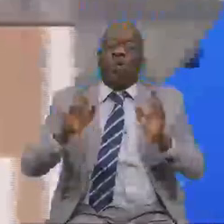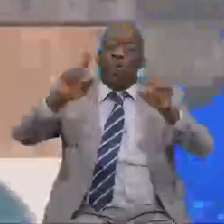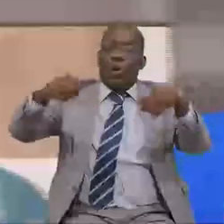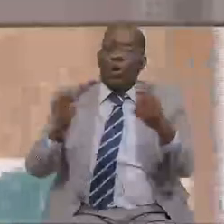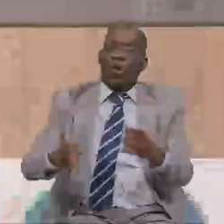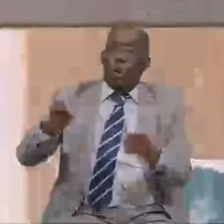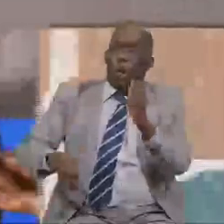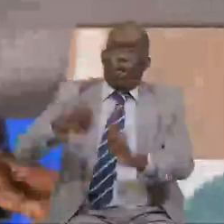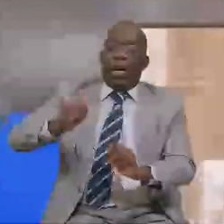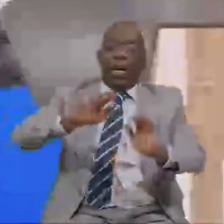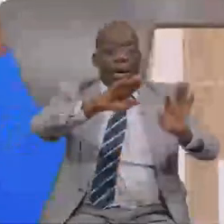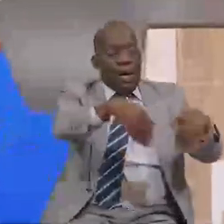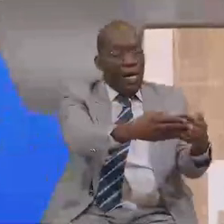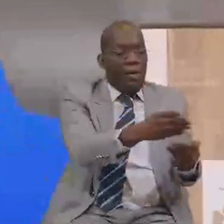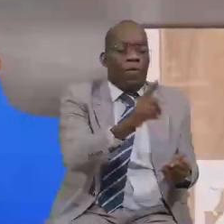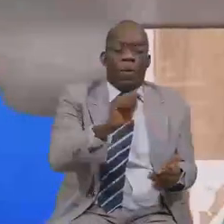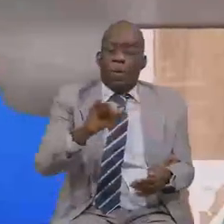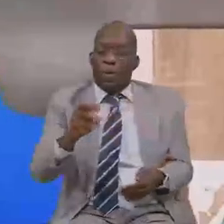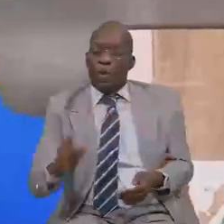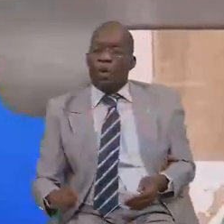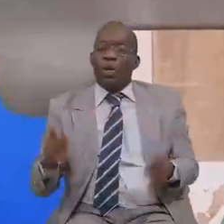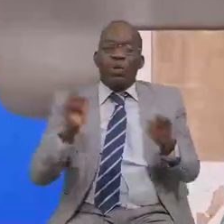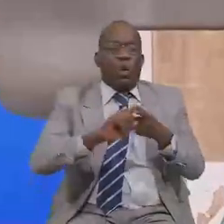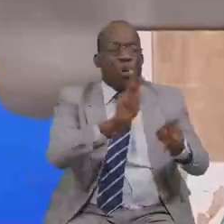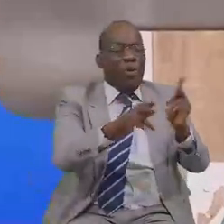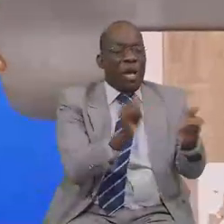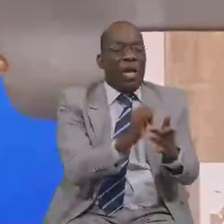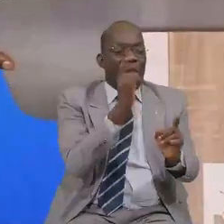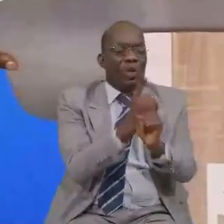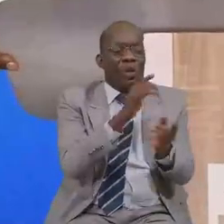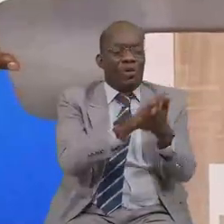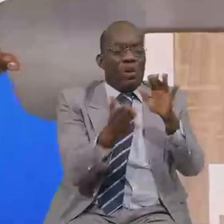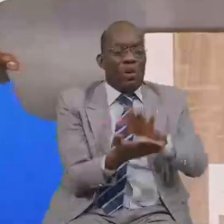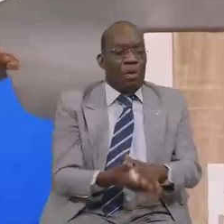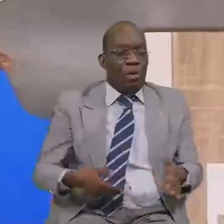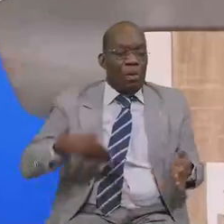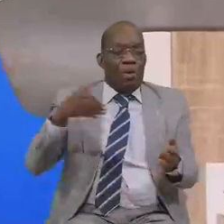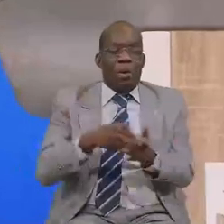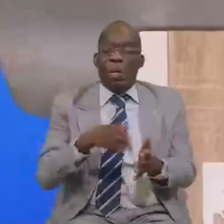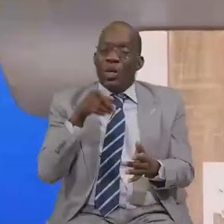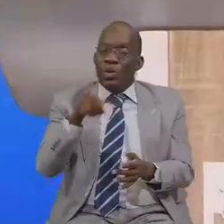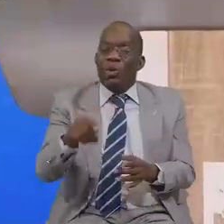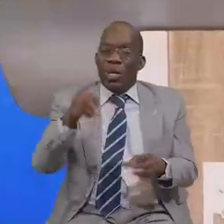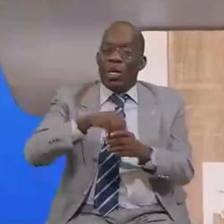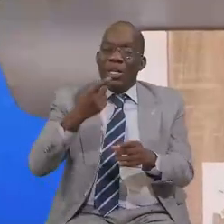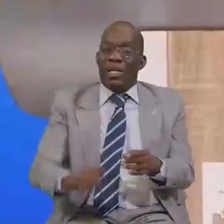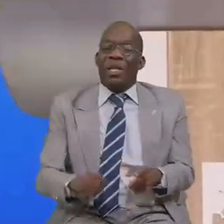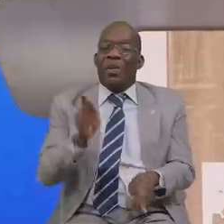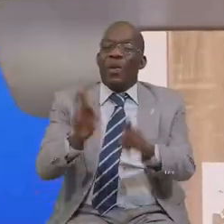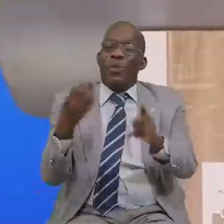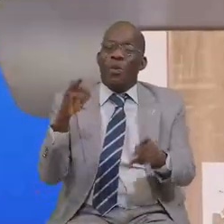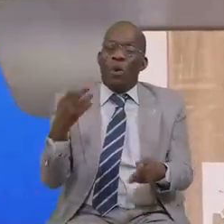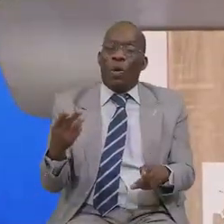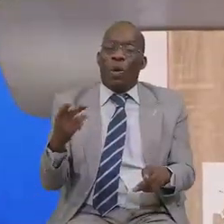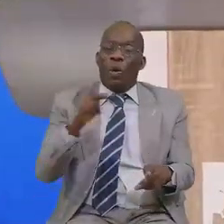jouets. Laissons-les à ceux qui viennent de naître de nouveau. Ils sont nouveaux dans le royaume de Dieu. Maintenant, nous demandons